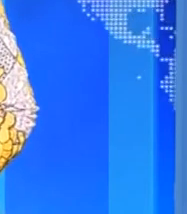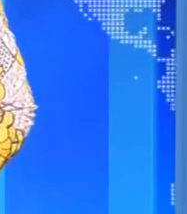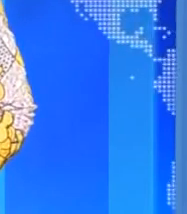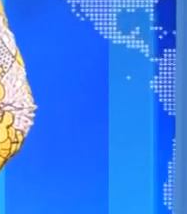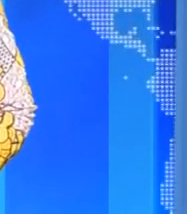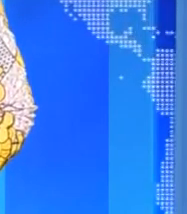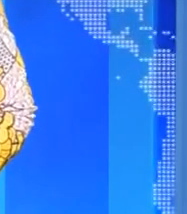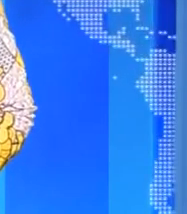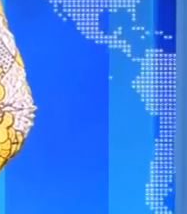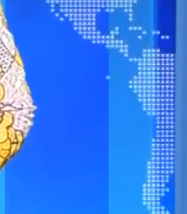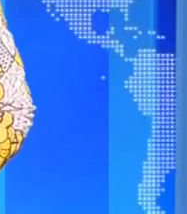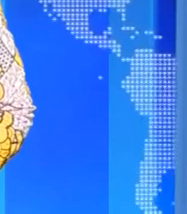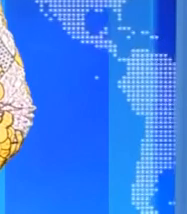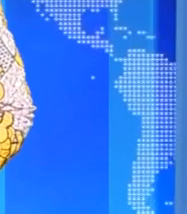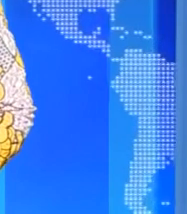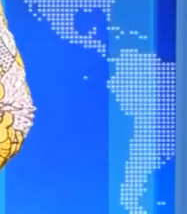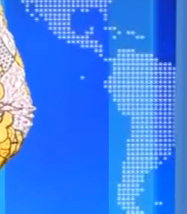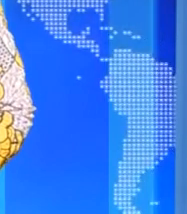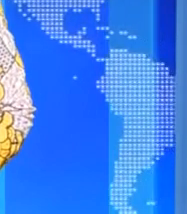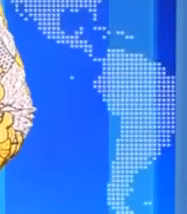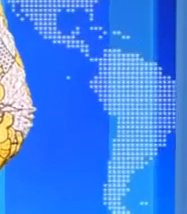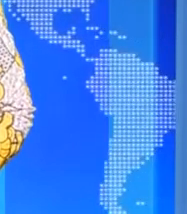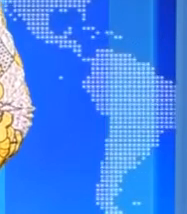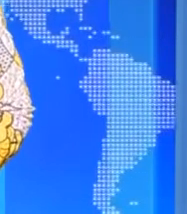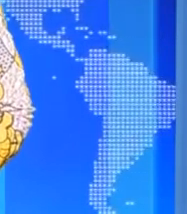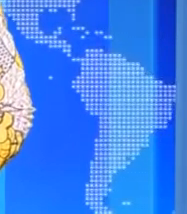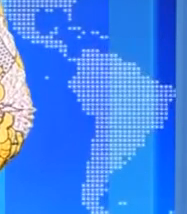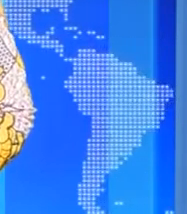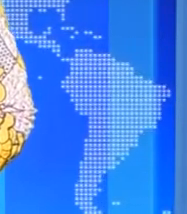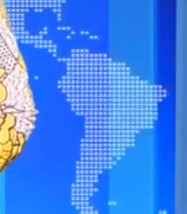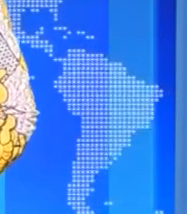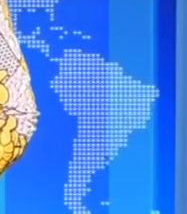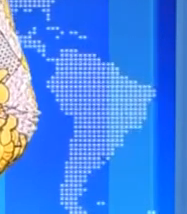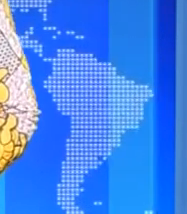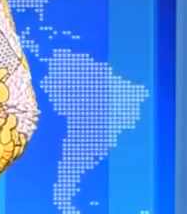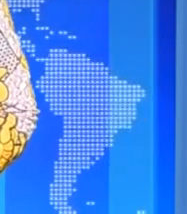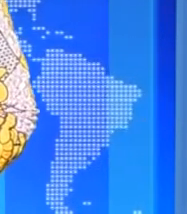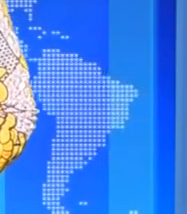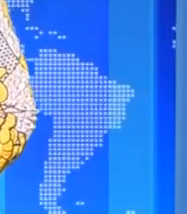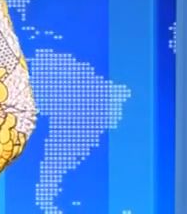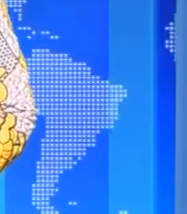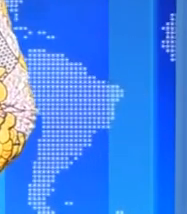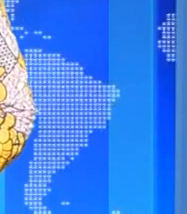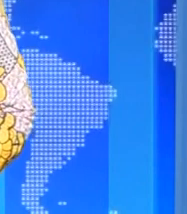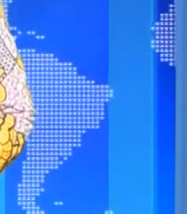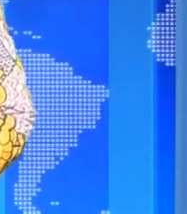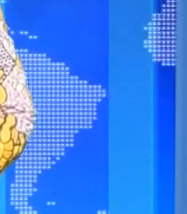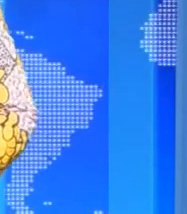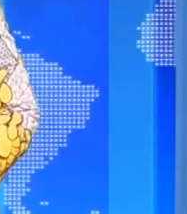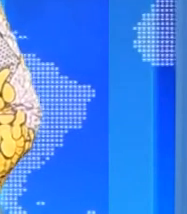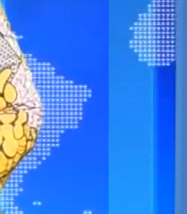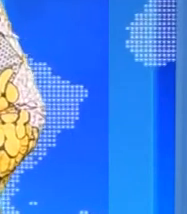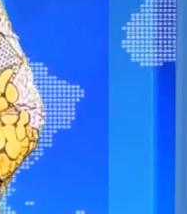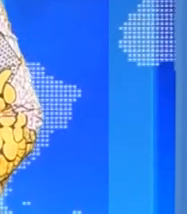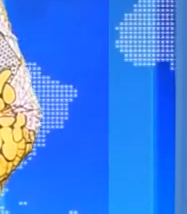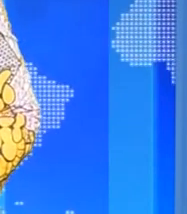désagrément lié à cette intervention. Elle les rassure au rétablissement de la desserte dès la fin de